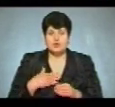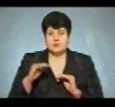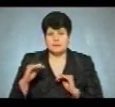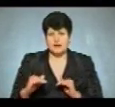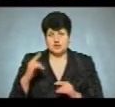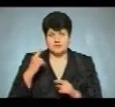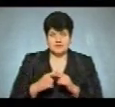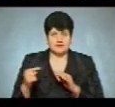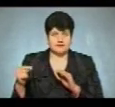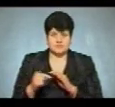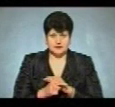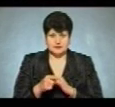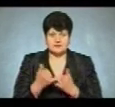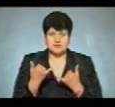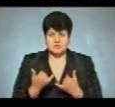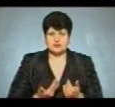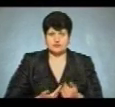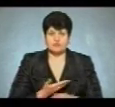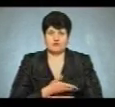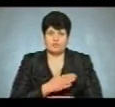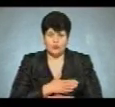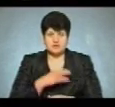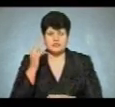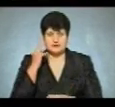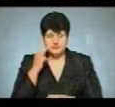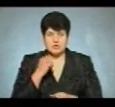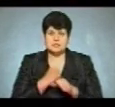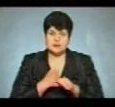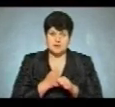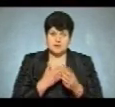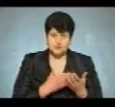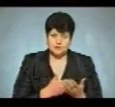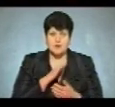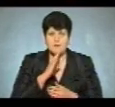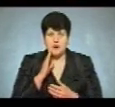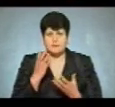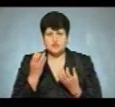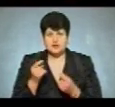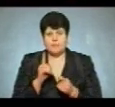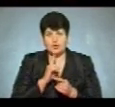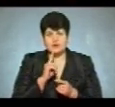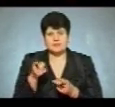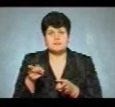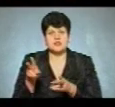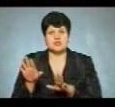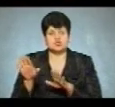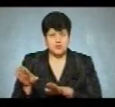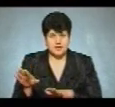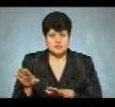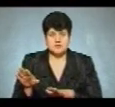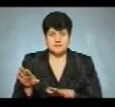звідти. Вони зараз проживають в Польщі, навчаються, працюють. От моя мама ще там лишається, тому